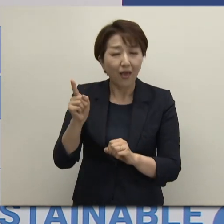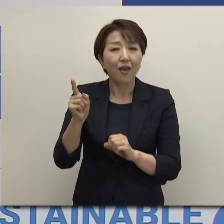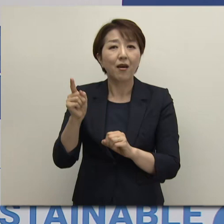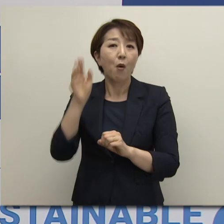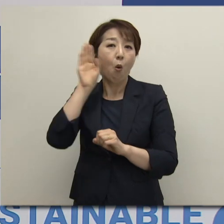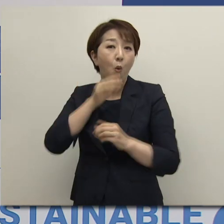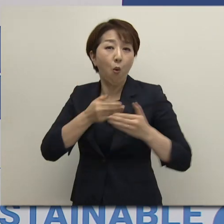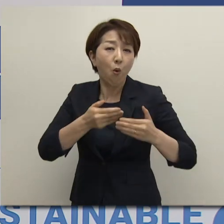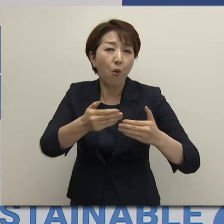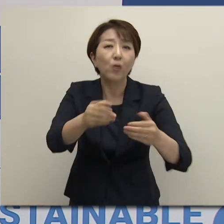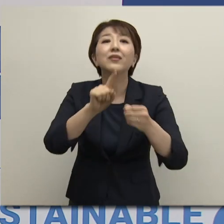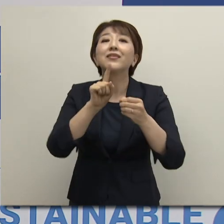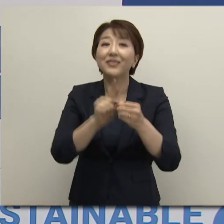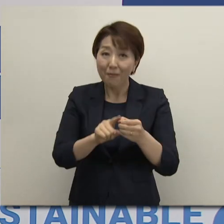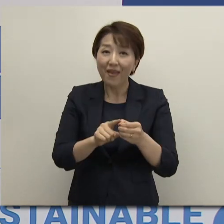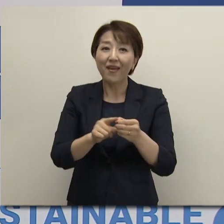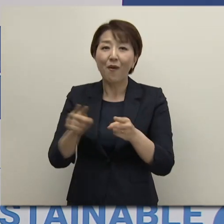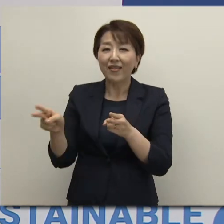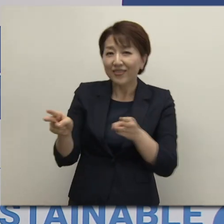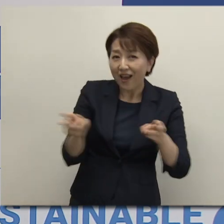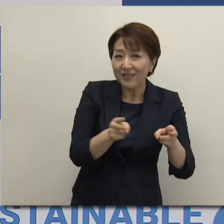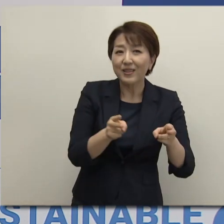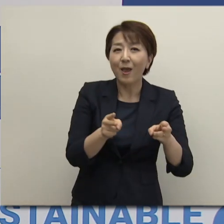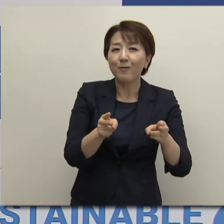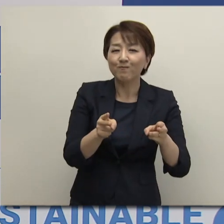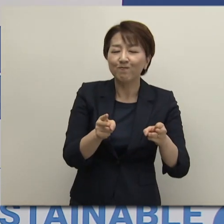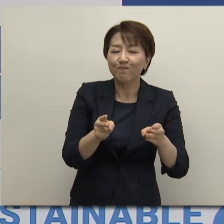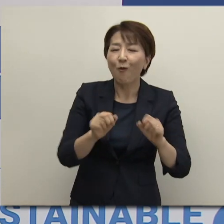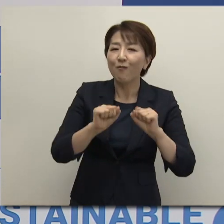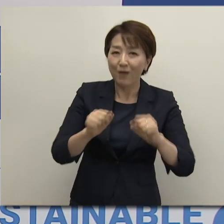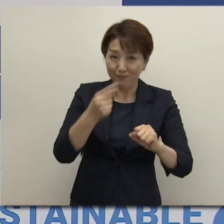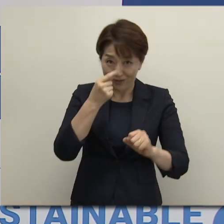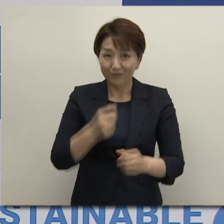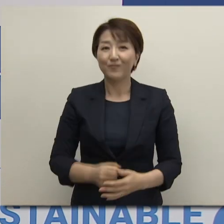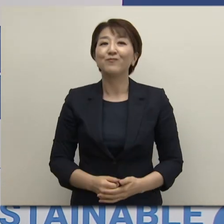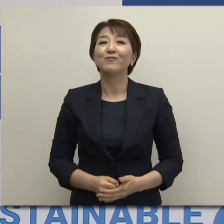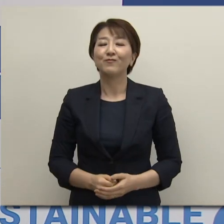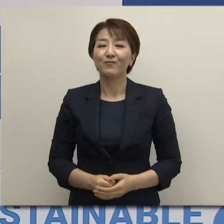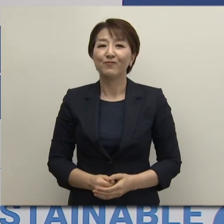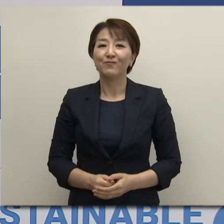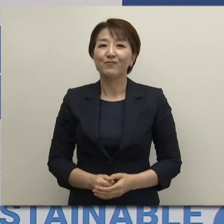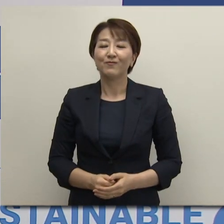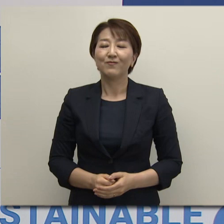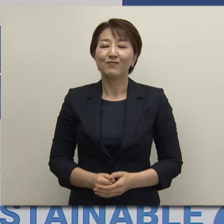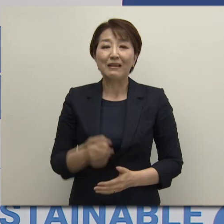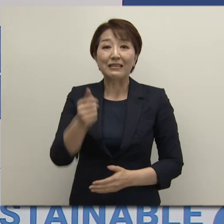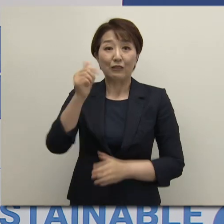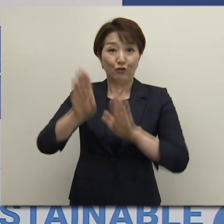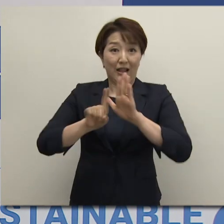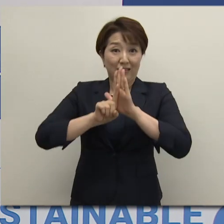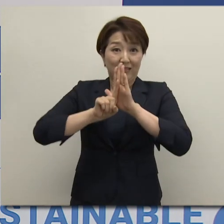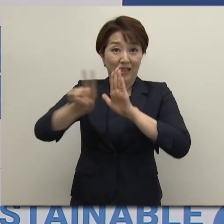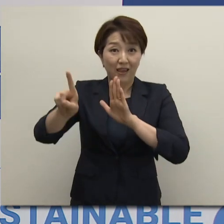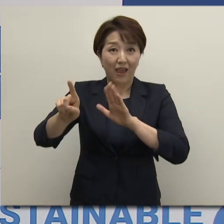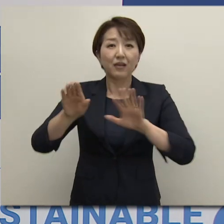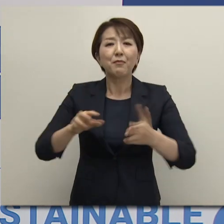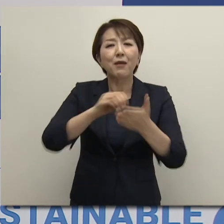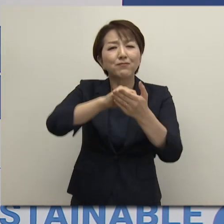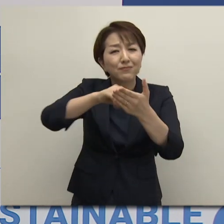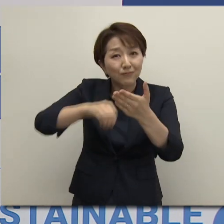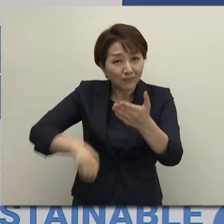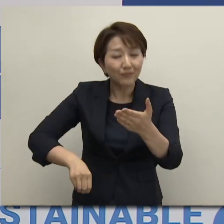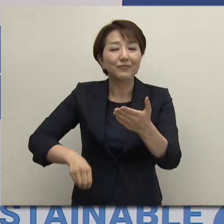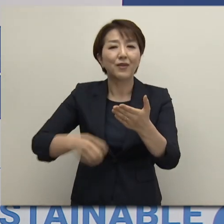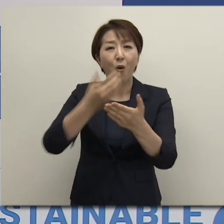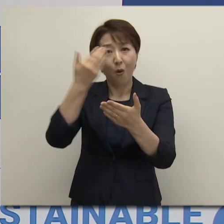に実施していけるよう体制の整備に取り組んでまいります緊急事態宣言は解除されました